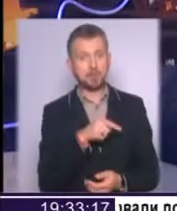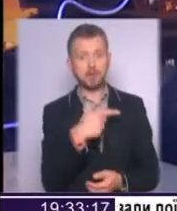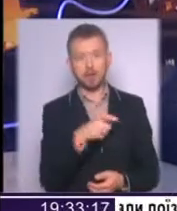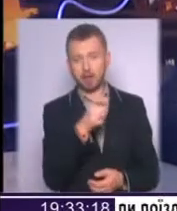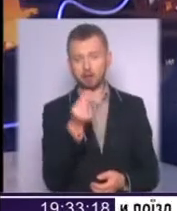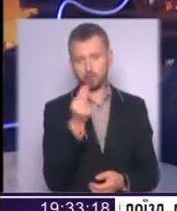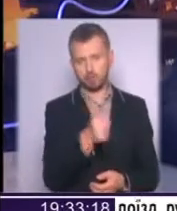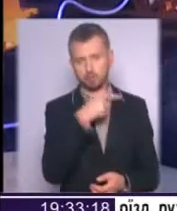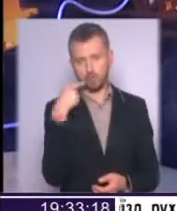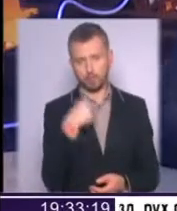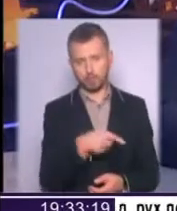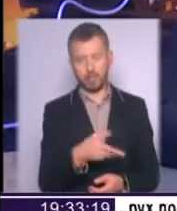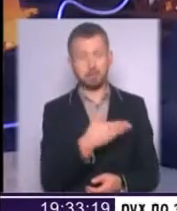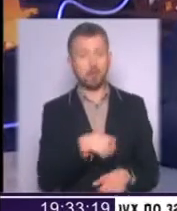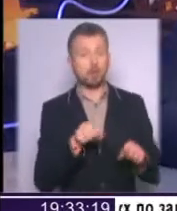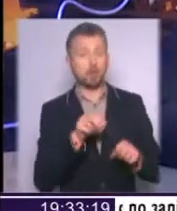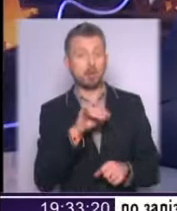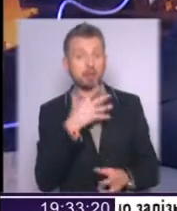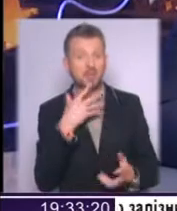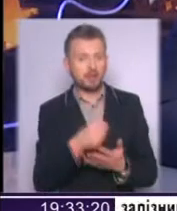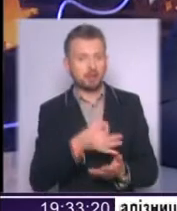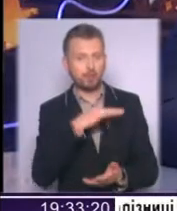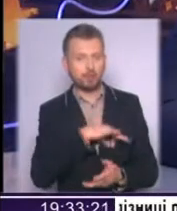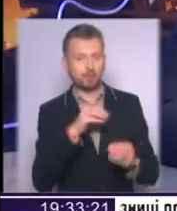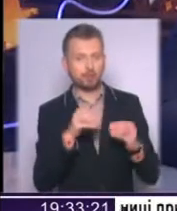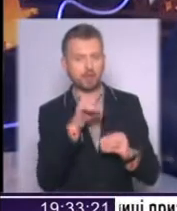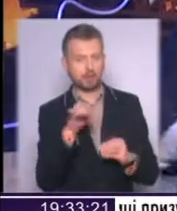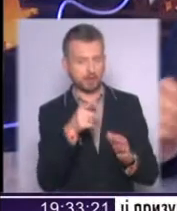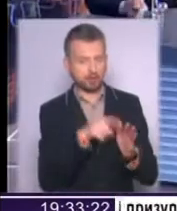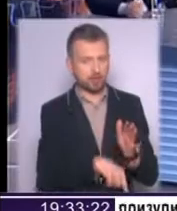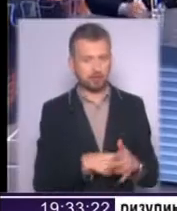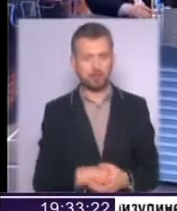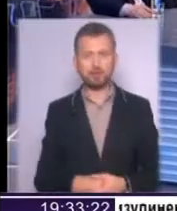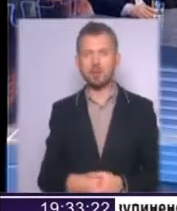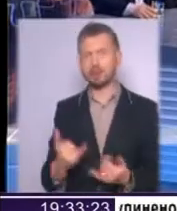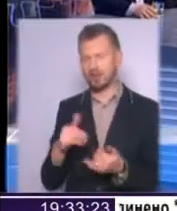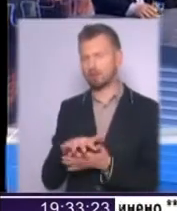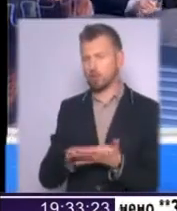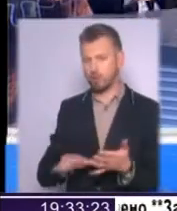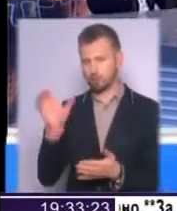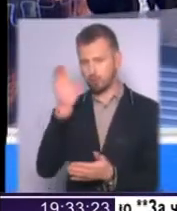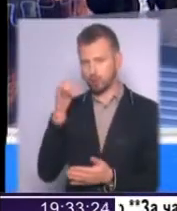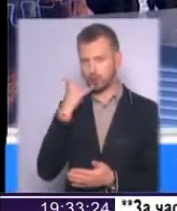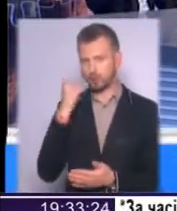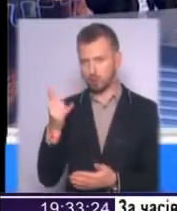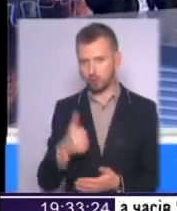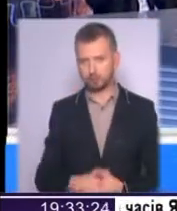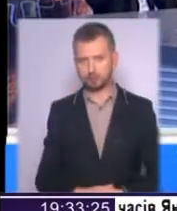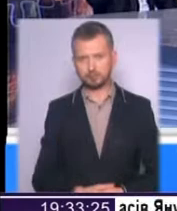купуємо у Росії. Ми могли би свій використовувати 10 разів дешевше. Пане Сергій, зараз дешевше. Ми продовжимо обов'язково, послухаємо нашого глядача і далі продовжимо. Прошу, будь ласка,